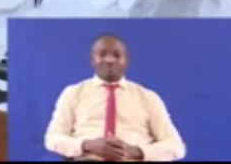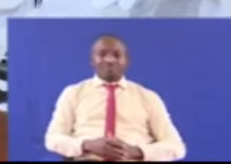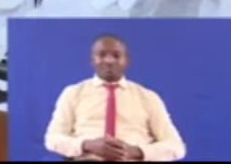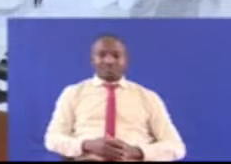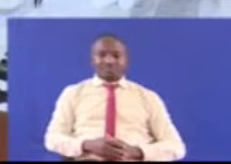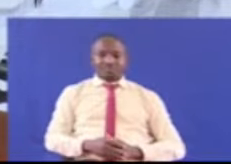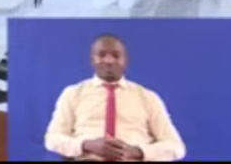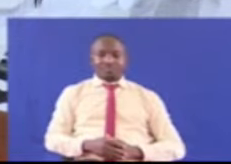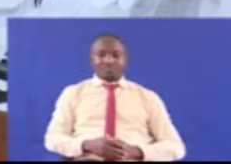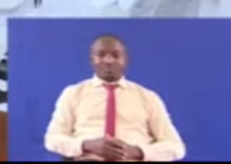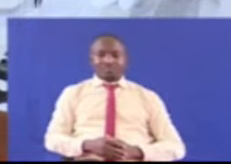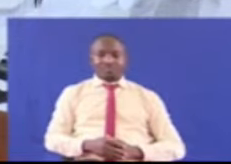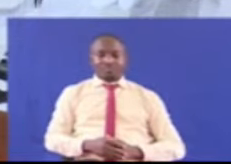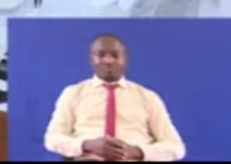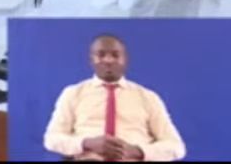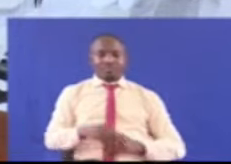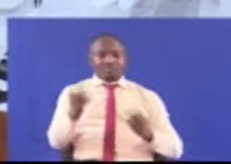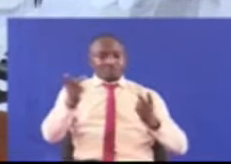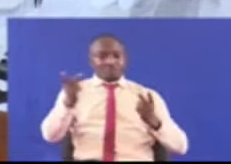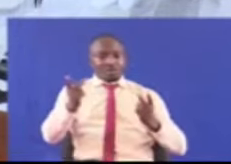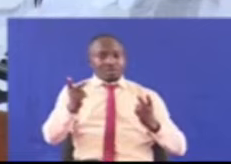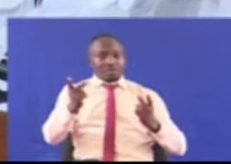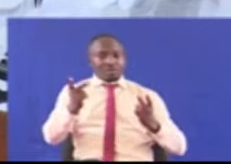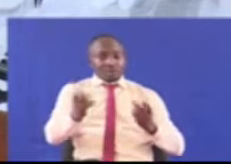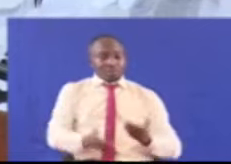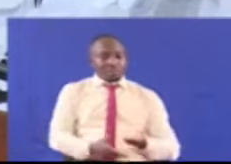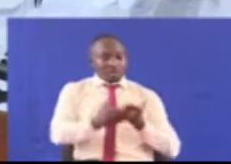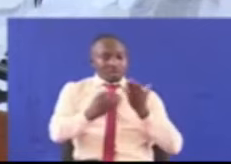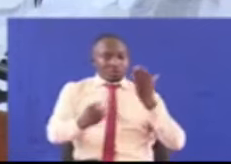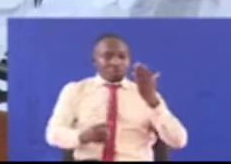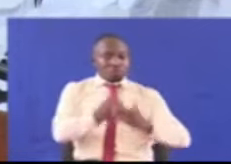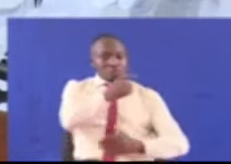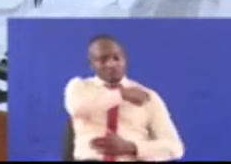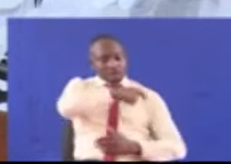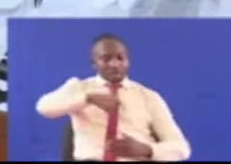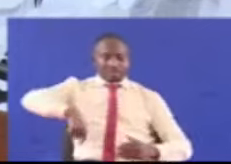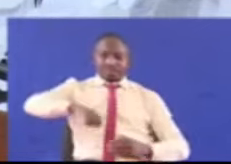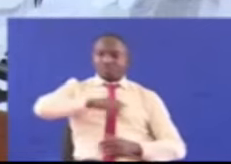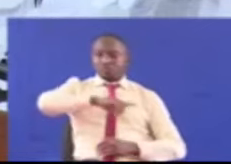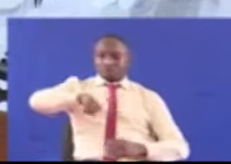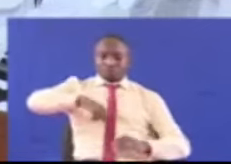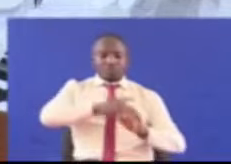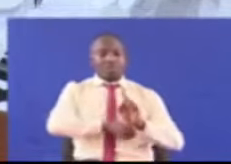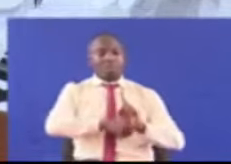Na msaada kutoka kwa rais wetu Dr. Samia Suluhu Hassan.